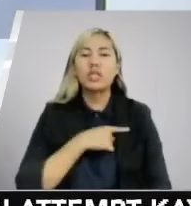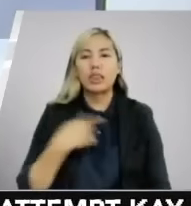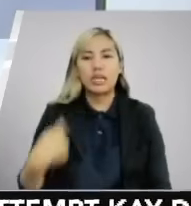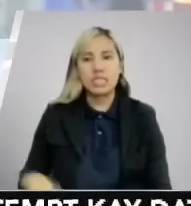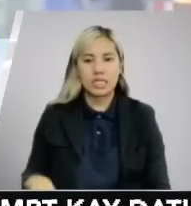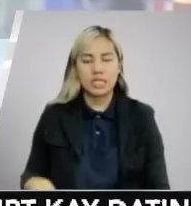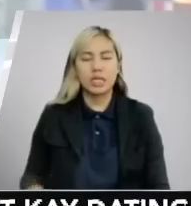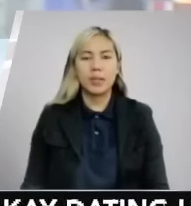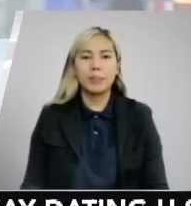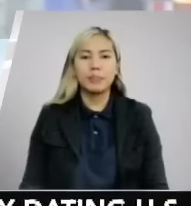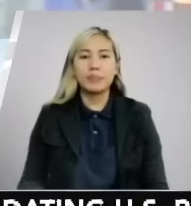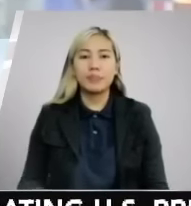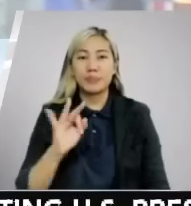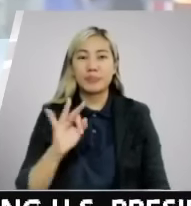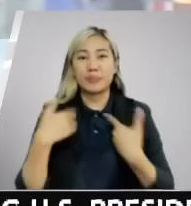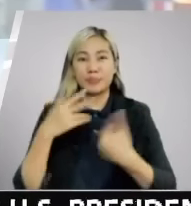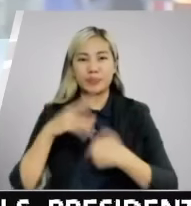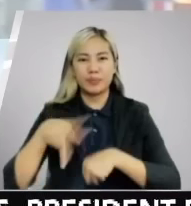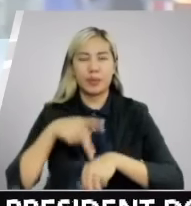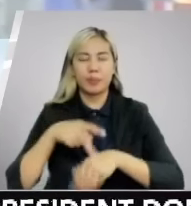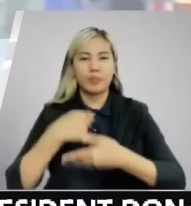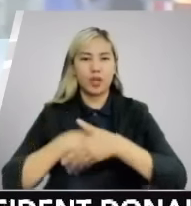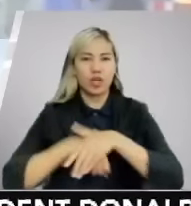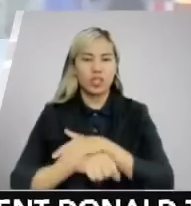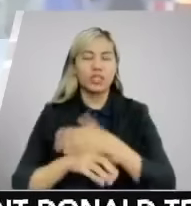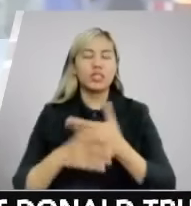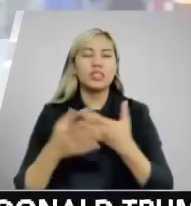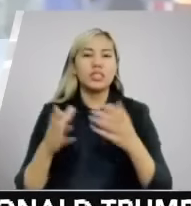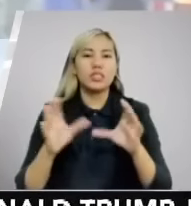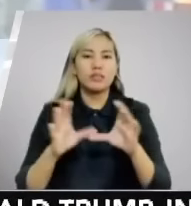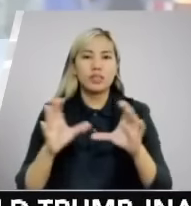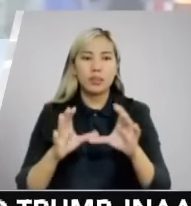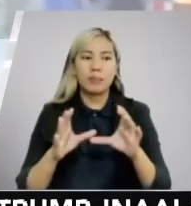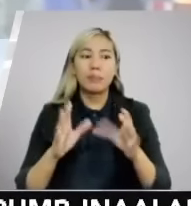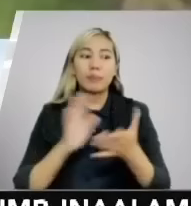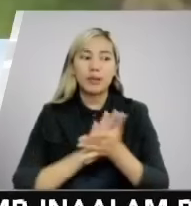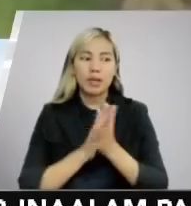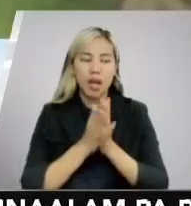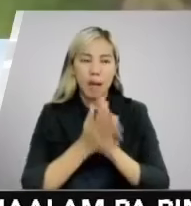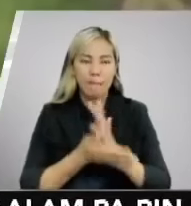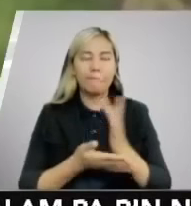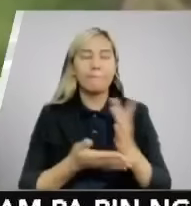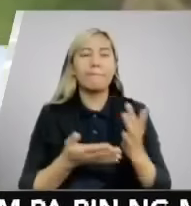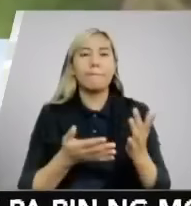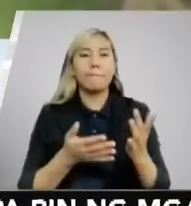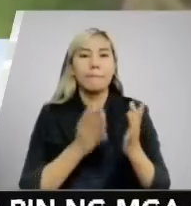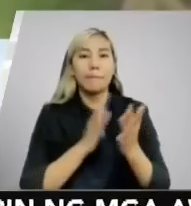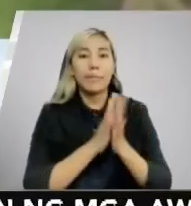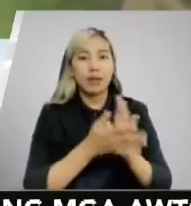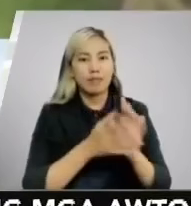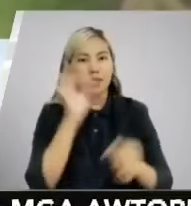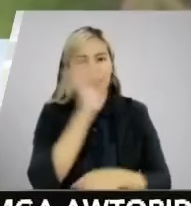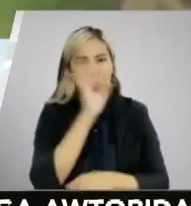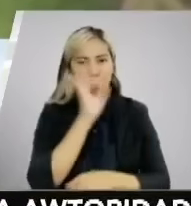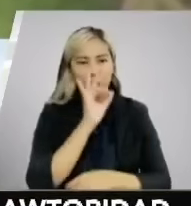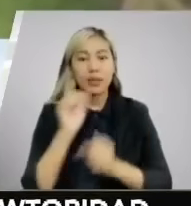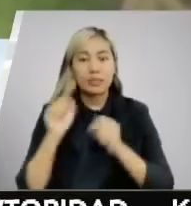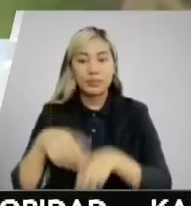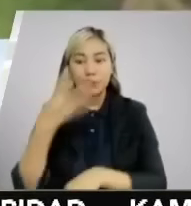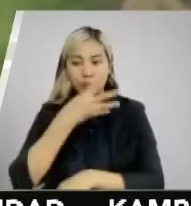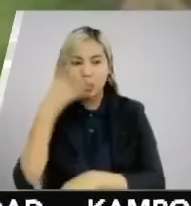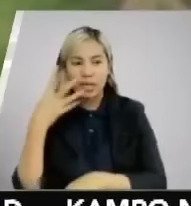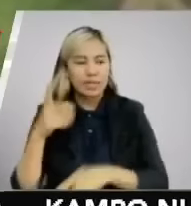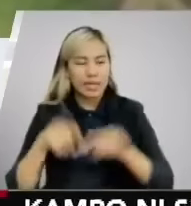national, itinuturing na siyang Pilipino, kaya maaring mawala na siya sa radar ng BI. Ayon sa Philippine Statistics Authority, local